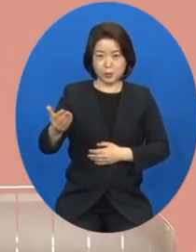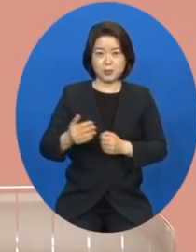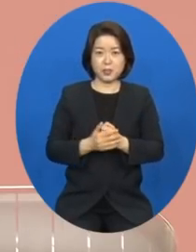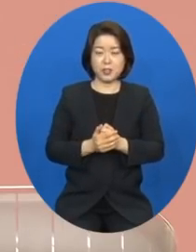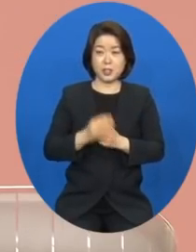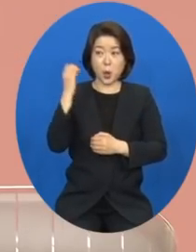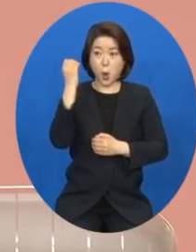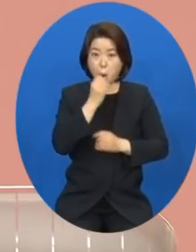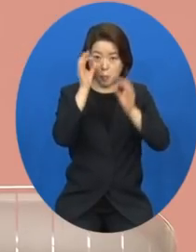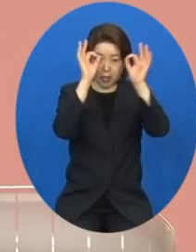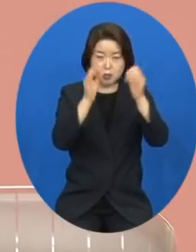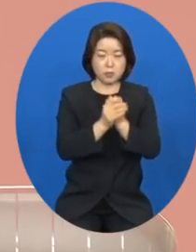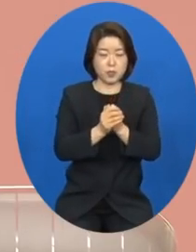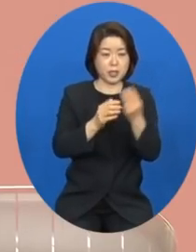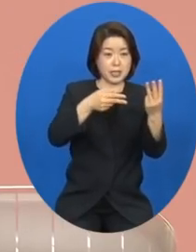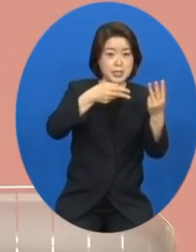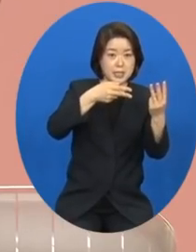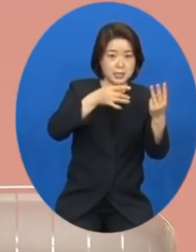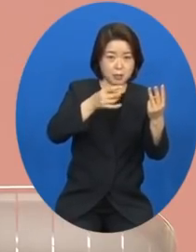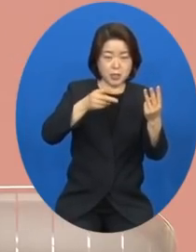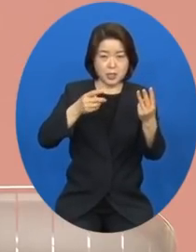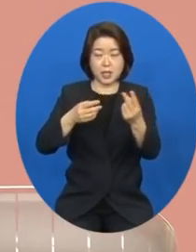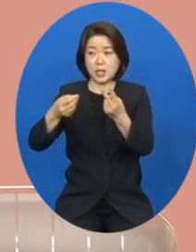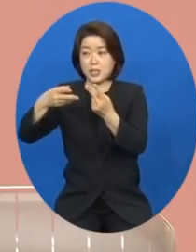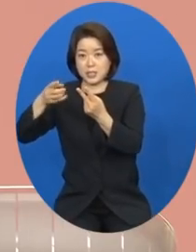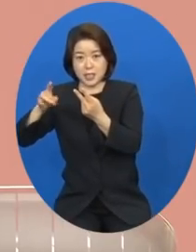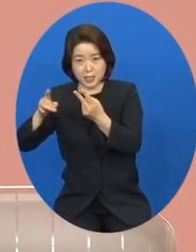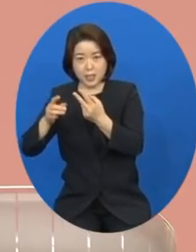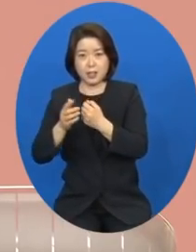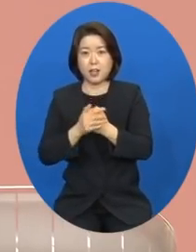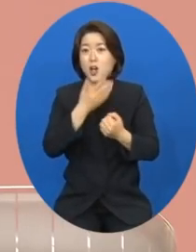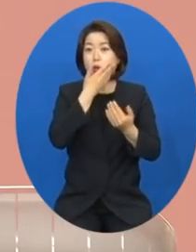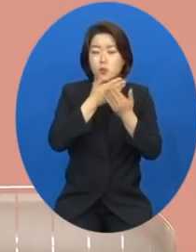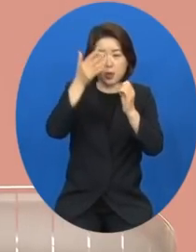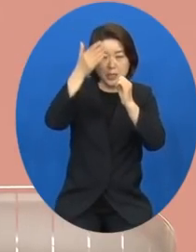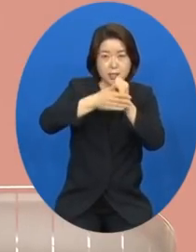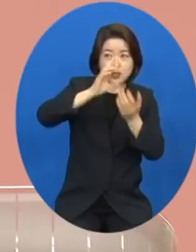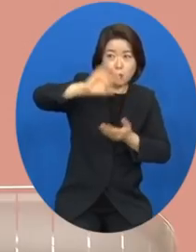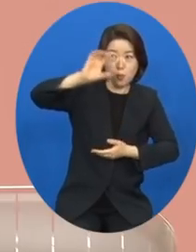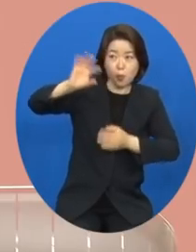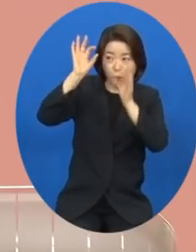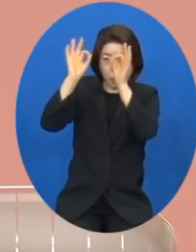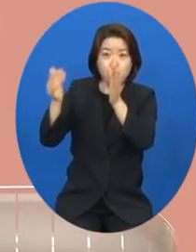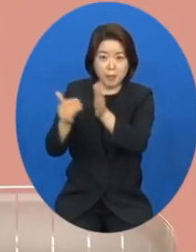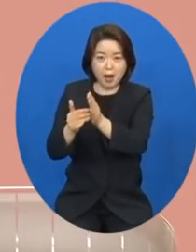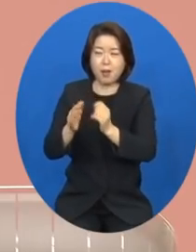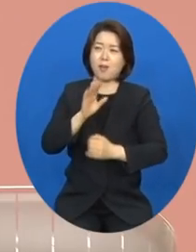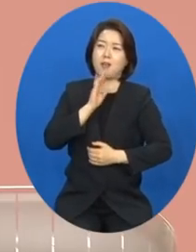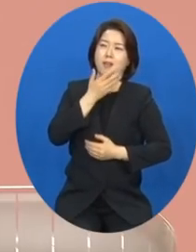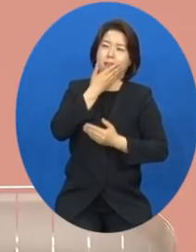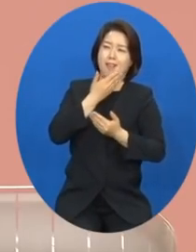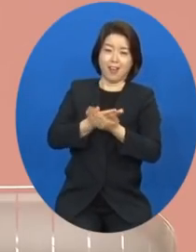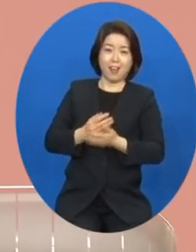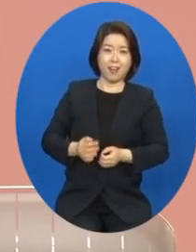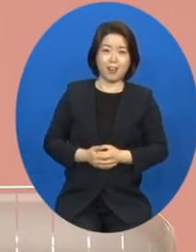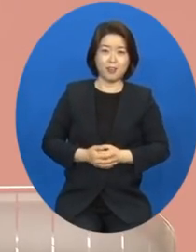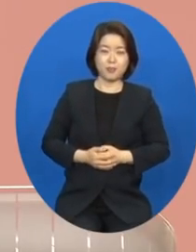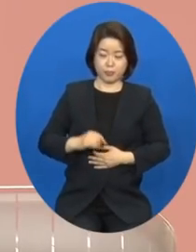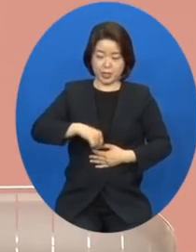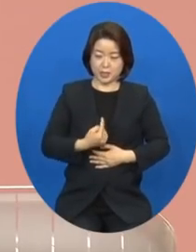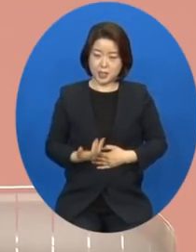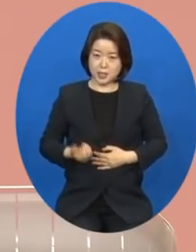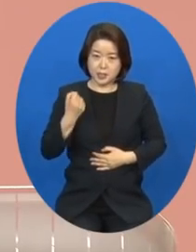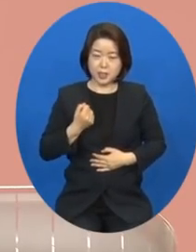홈페이지 보니까 뭐 3세대 2세대 뭐 그 믿음의 귀한 사진들을 올려 주셨어요 너무나 귀합니다 자신이 가지고 있는